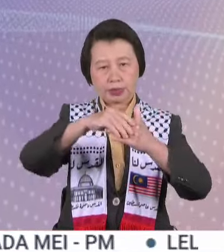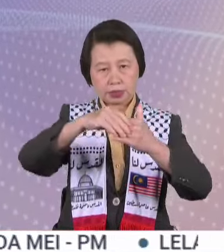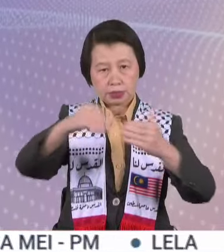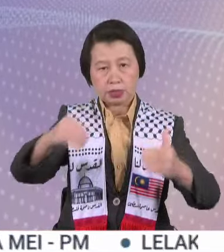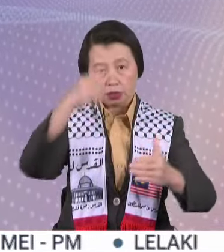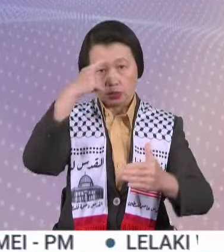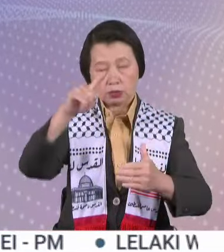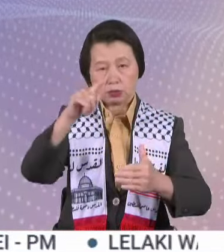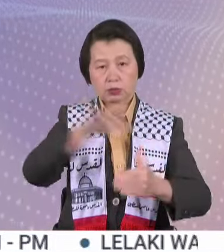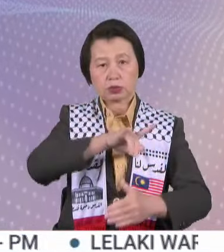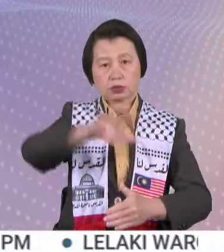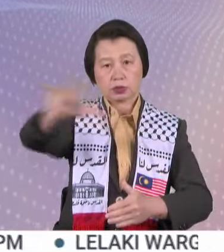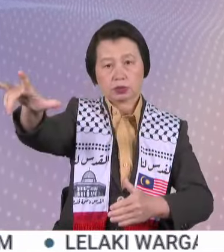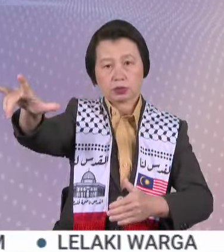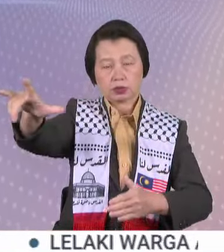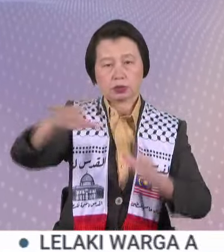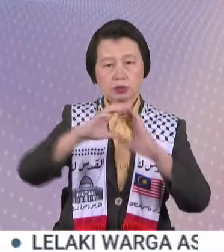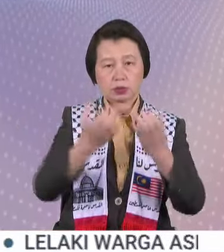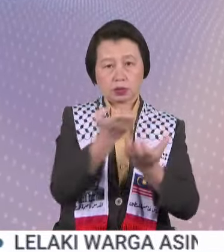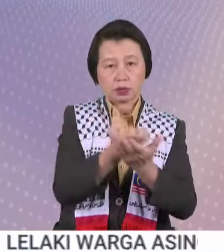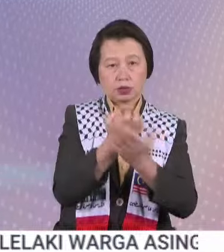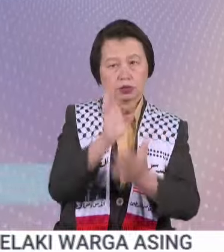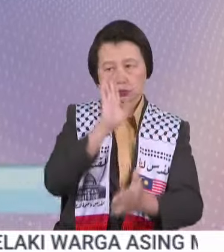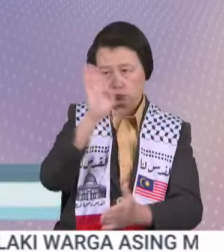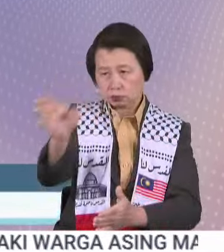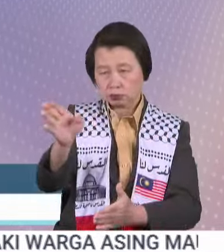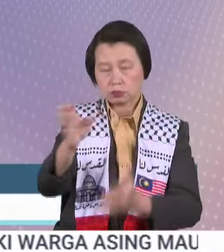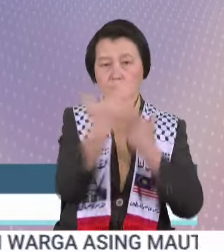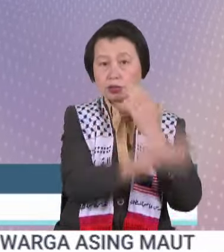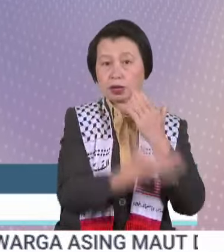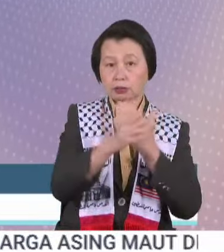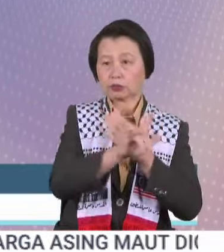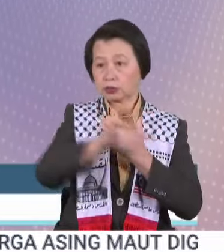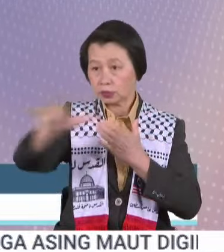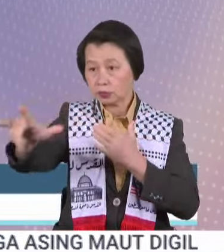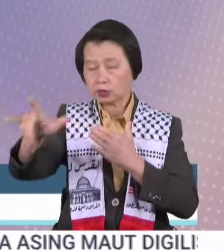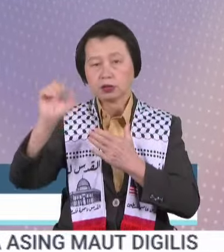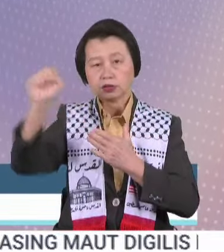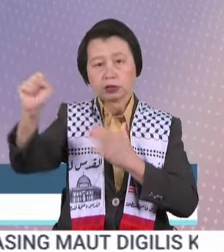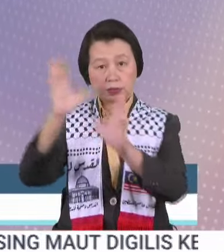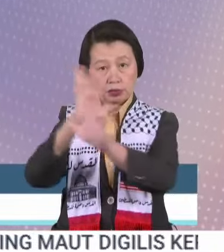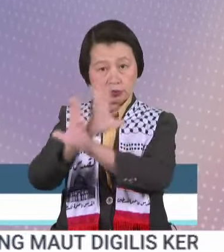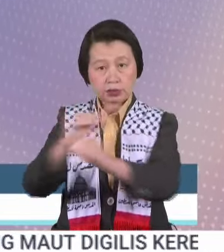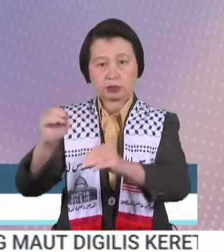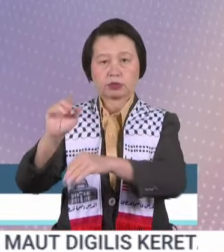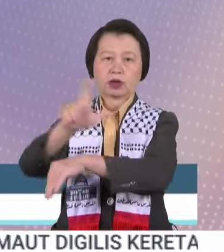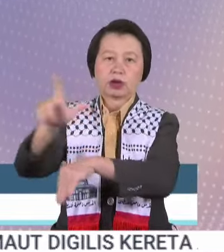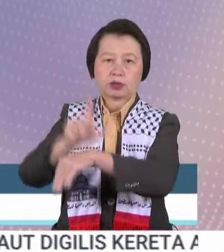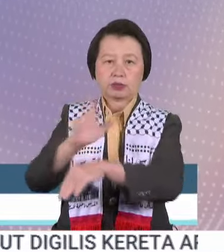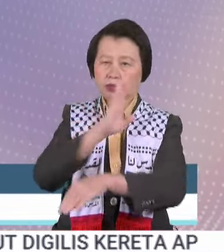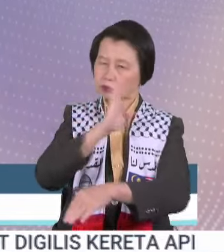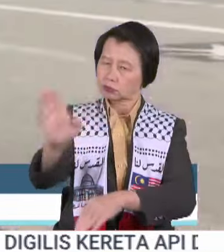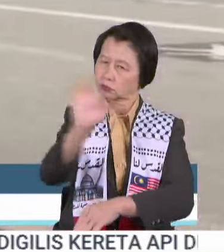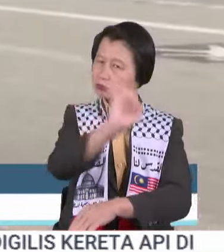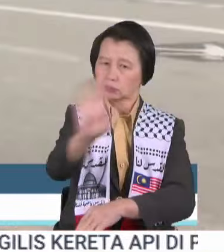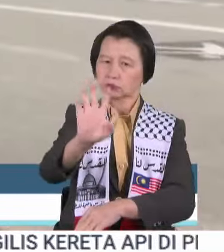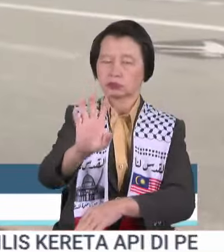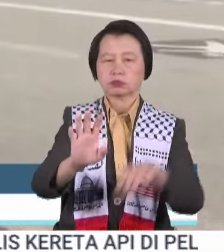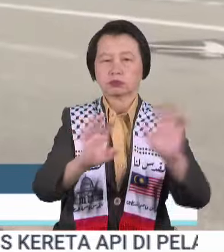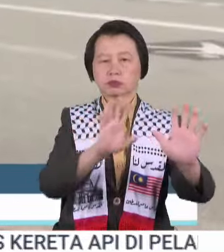RM599 untuk tiket penerbangan kelas ekonomi sehala dari Semenanjung ke Sabah, Sarawak dan Labuan.